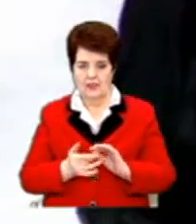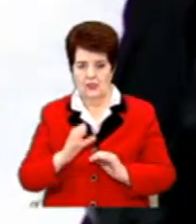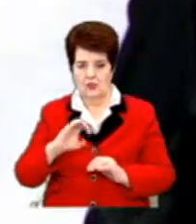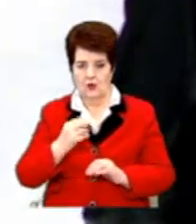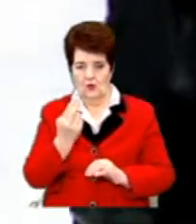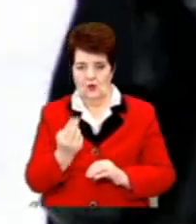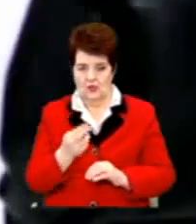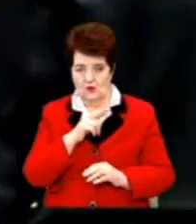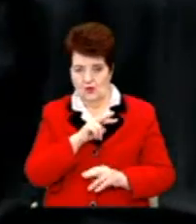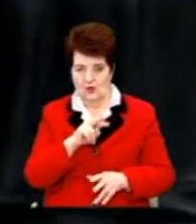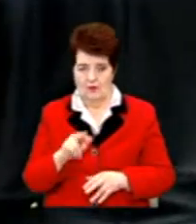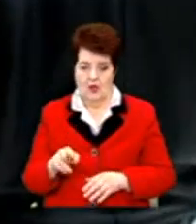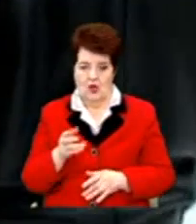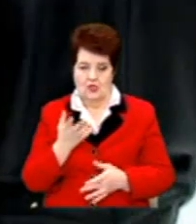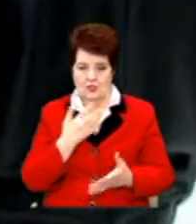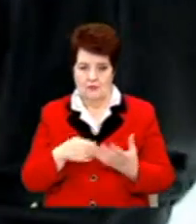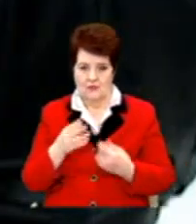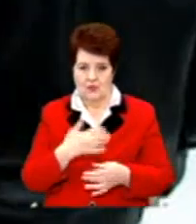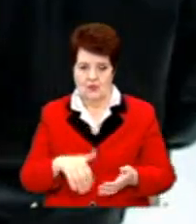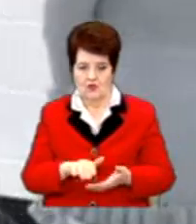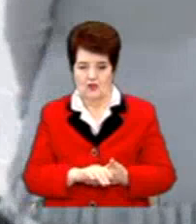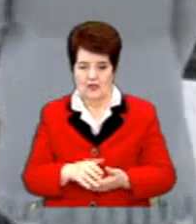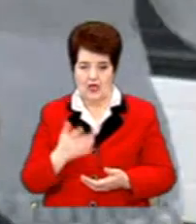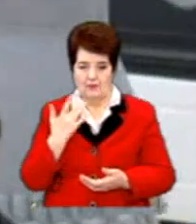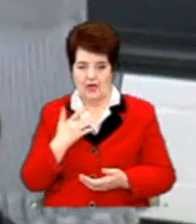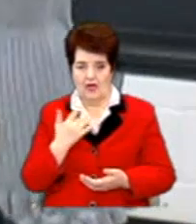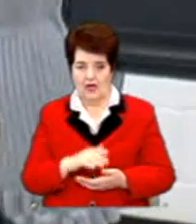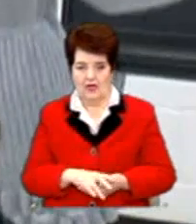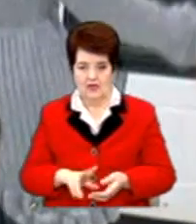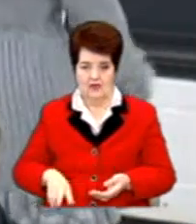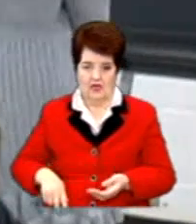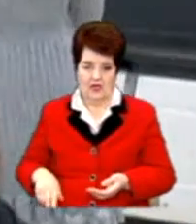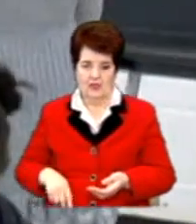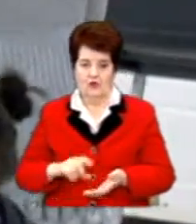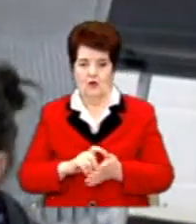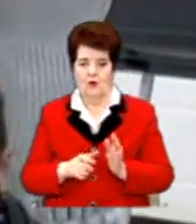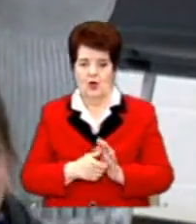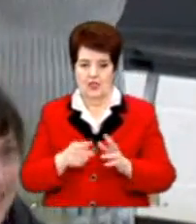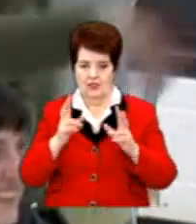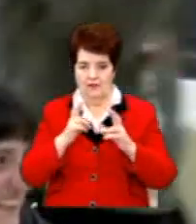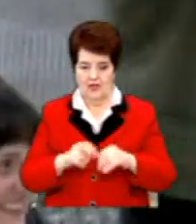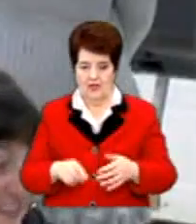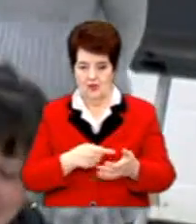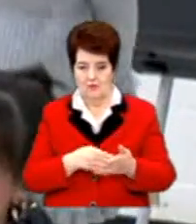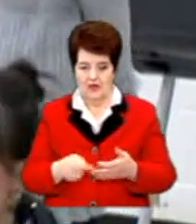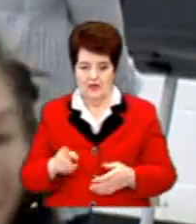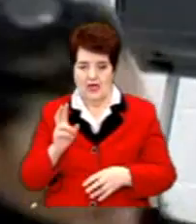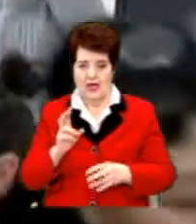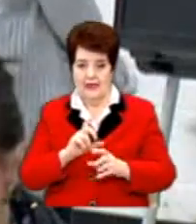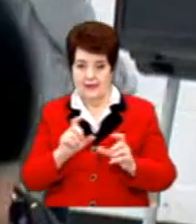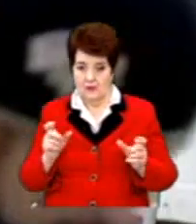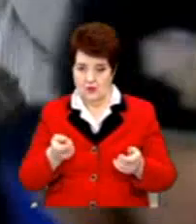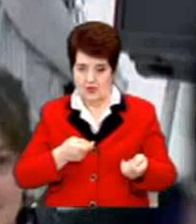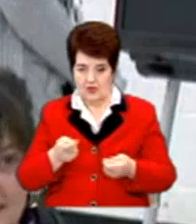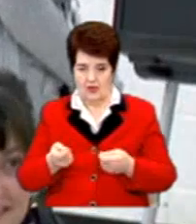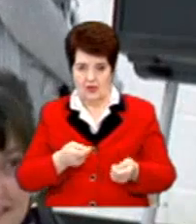socializare, urmărind divizarea și manipularea societății americane. Directorul Biroului Federal de Investigații a subliniat că instituția pe care o conduce